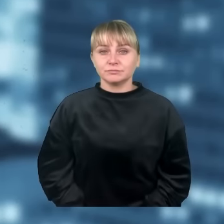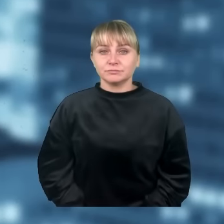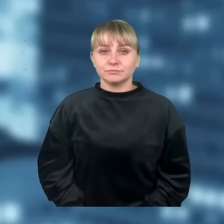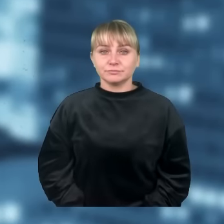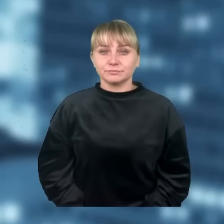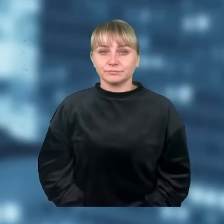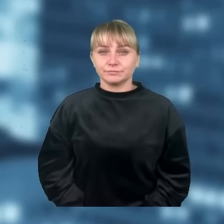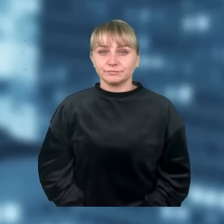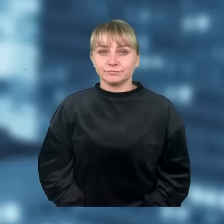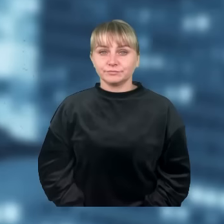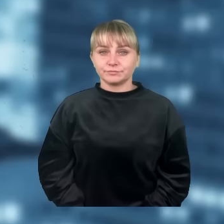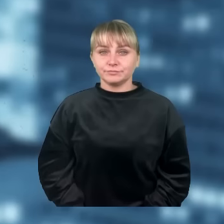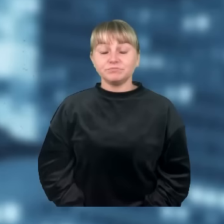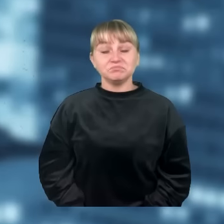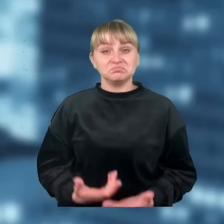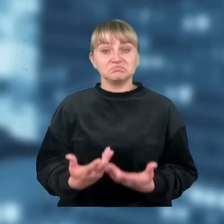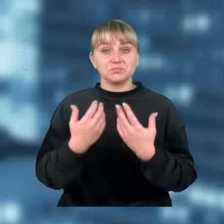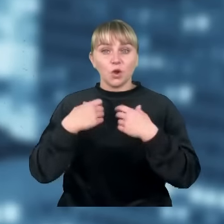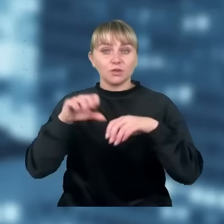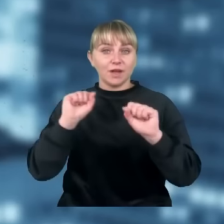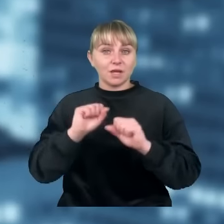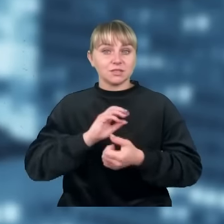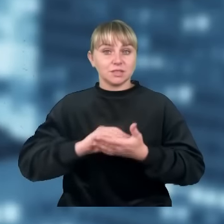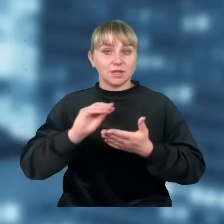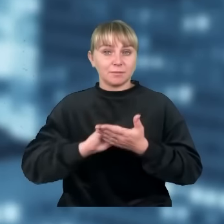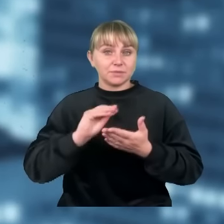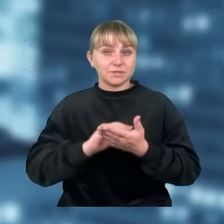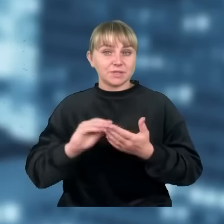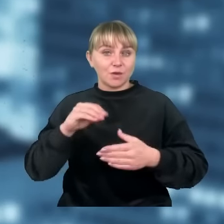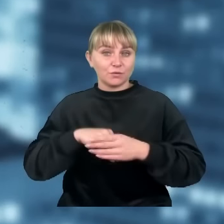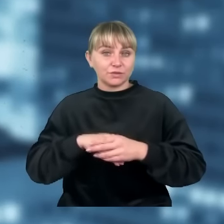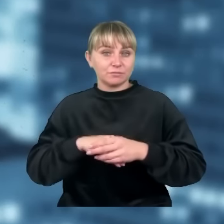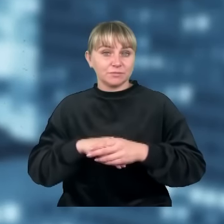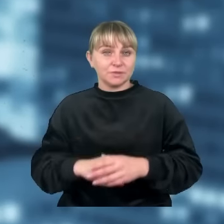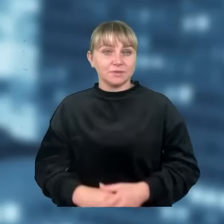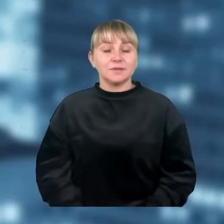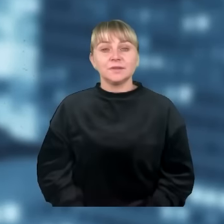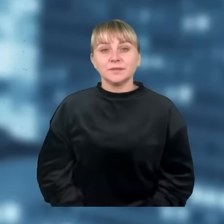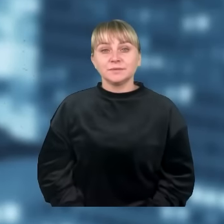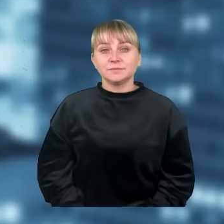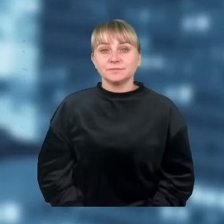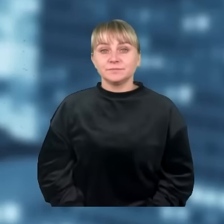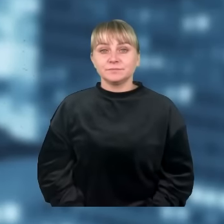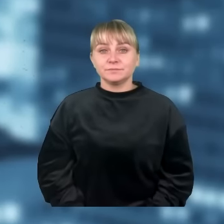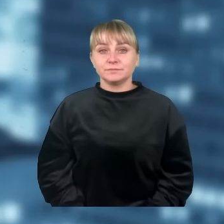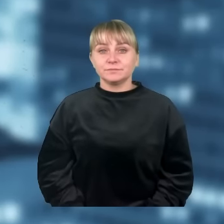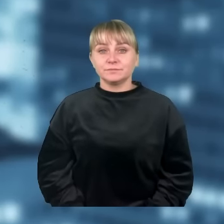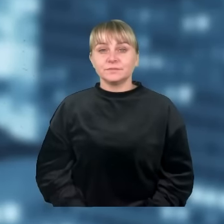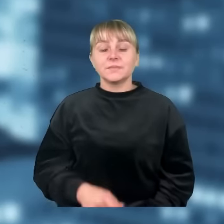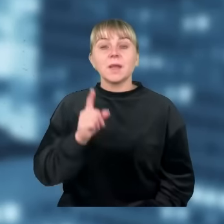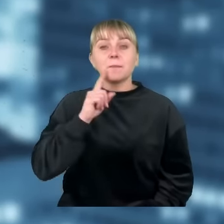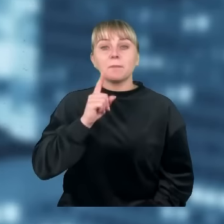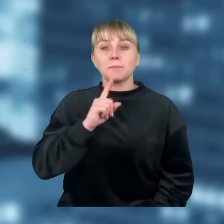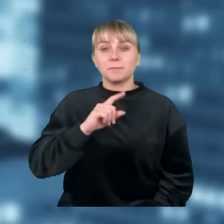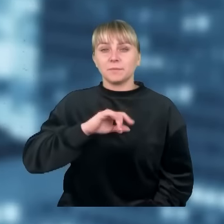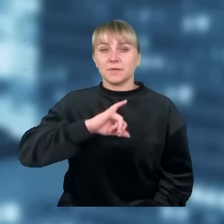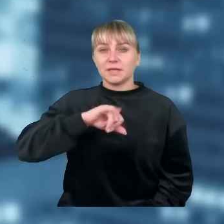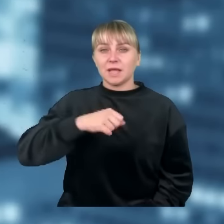No do tej odważnej tezy pana redaktora Andrzeja Bieleckiego z Rzepy odniósł się Paweł Jabłoński,